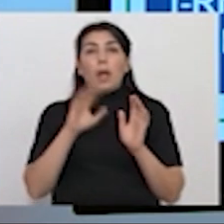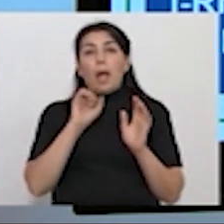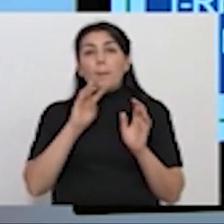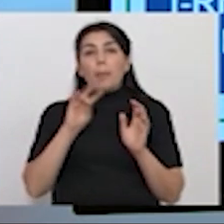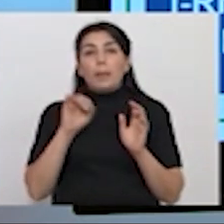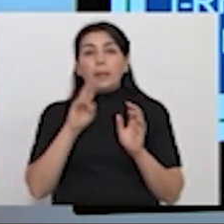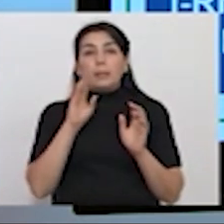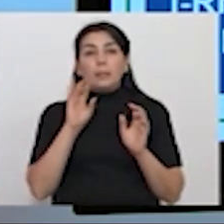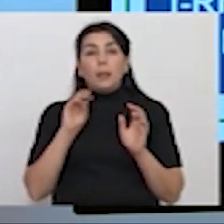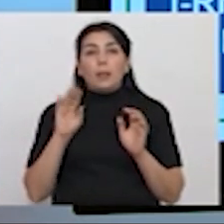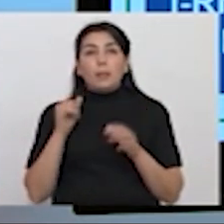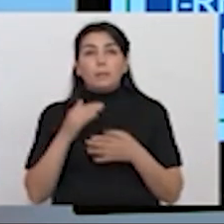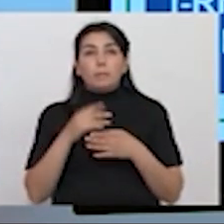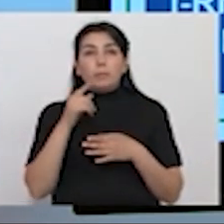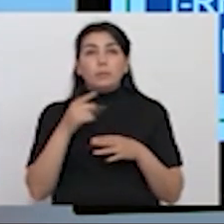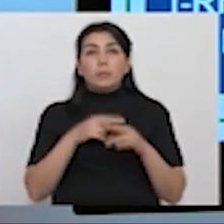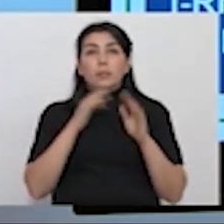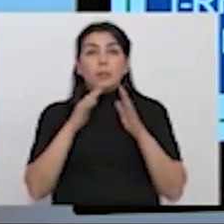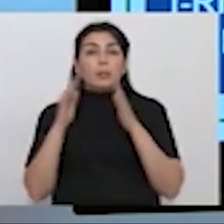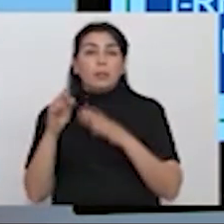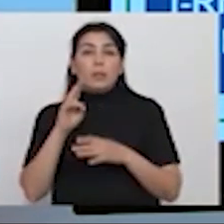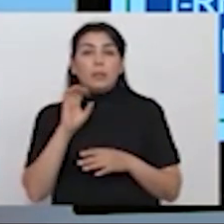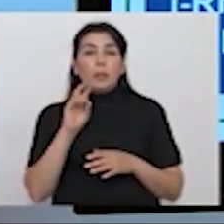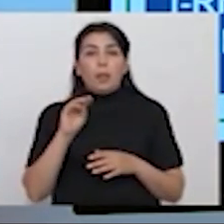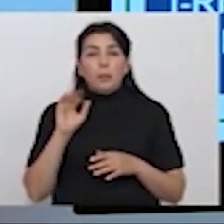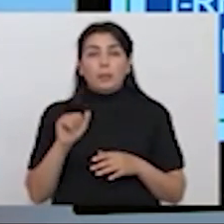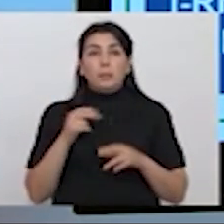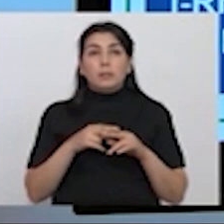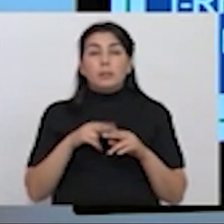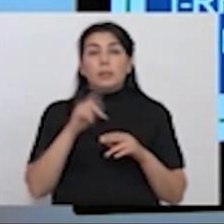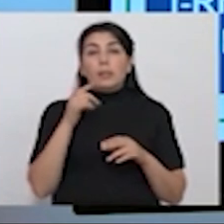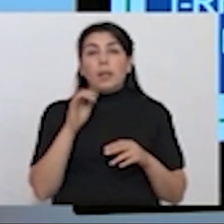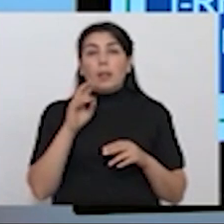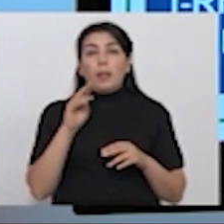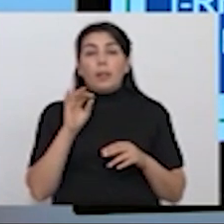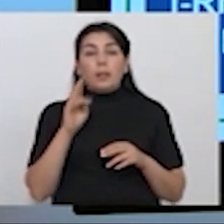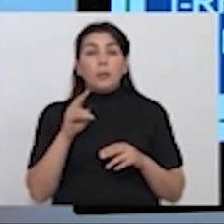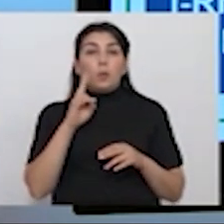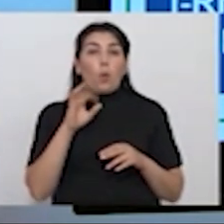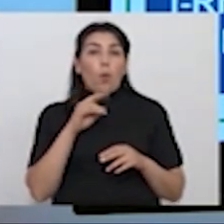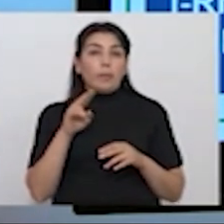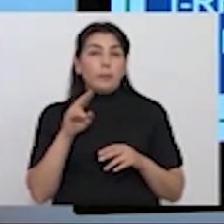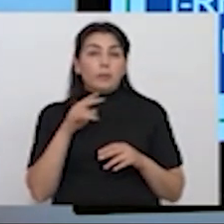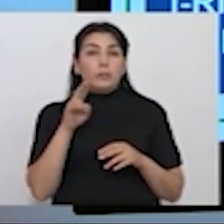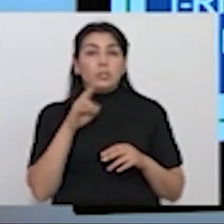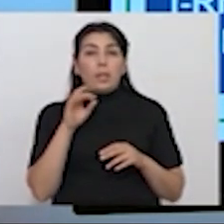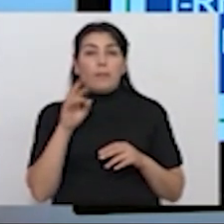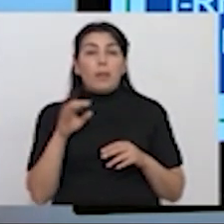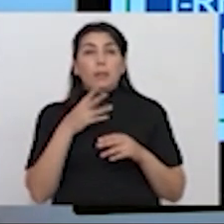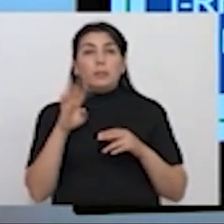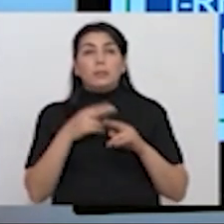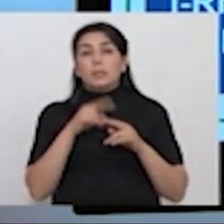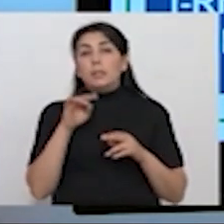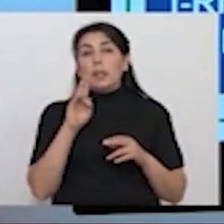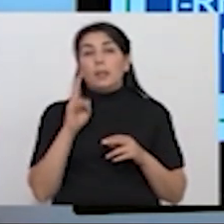aminokislotadan iborat. Aminokislotalar ketma-ketligi berilgan bo'lsa, genetik kod jadvalidan foydalanib, DNK